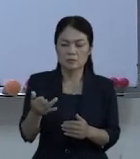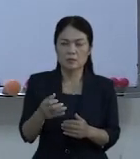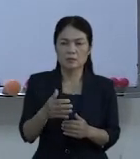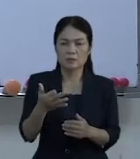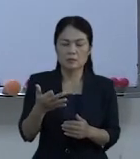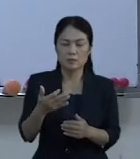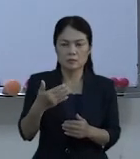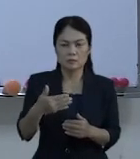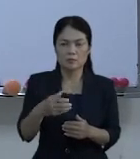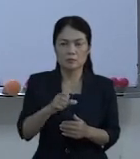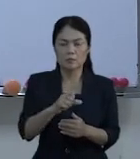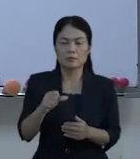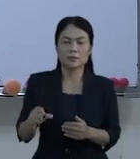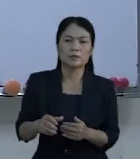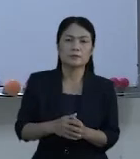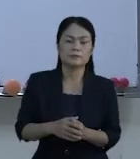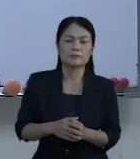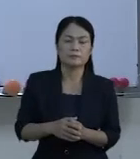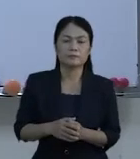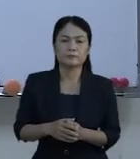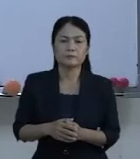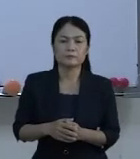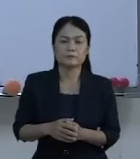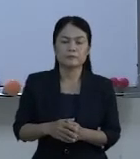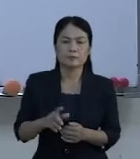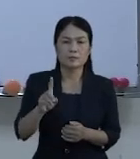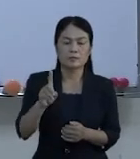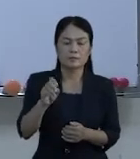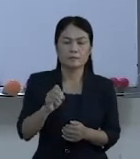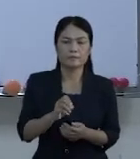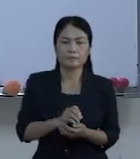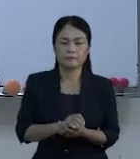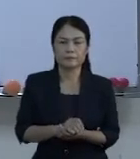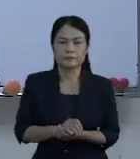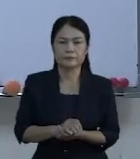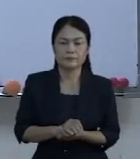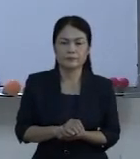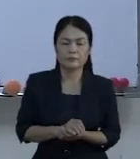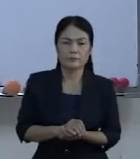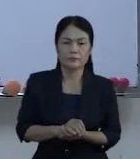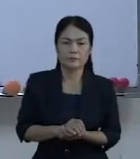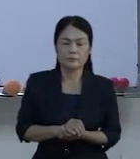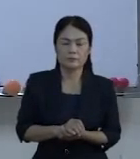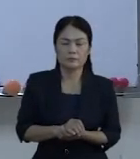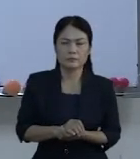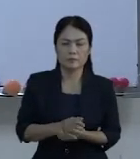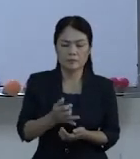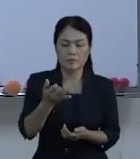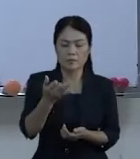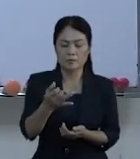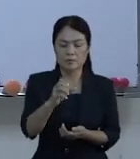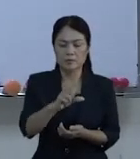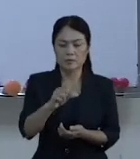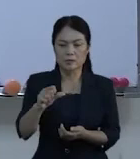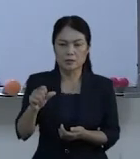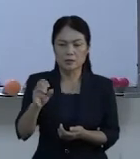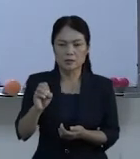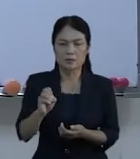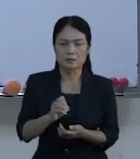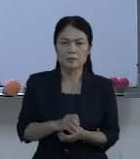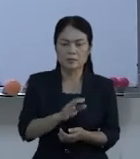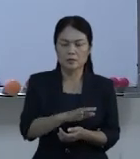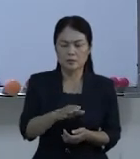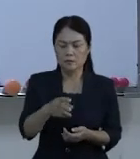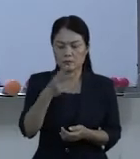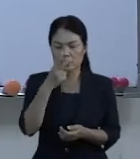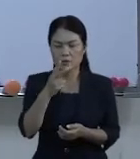bày mờn buồn mờn đấy lọp cho ngay bà tự chí chia phòng phà sáng nâng ai bà lấy con mưa mà